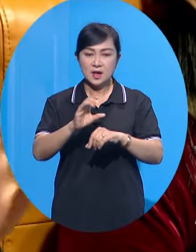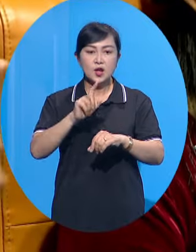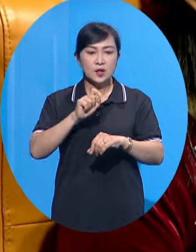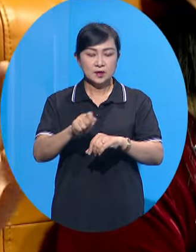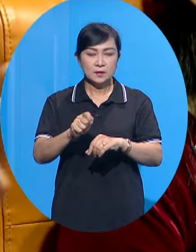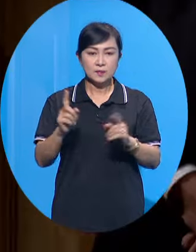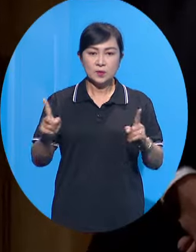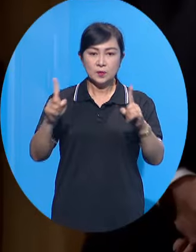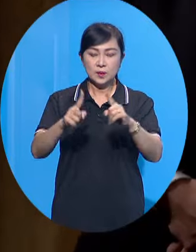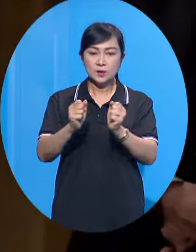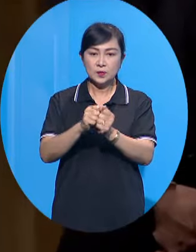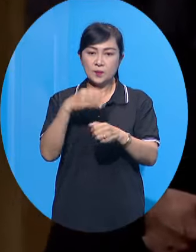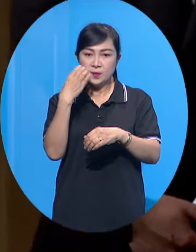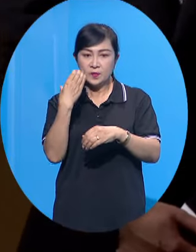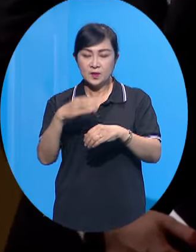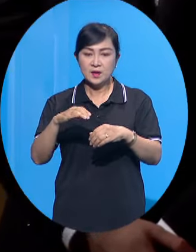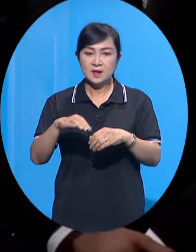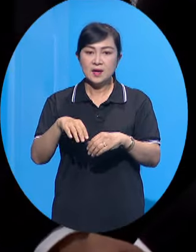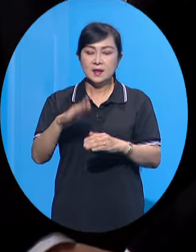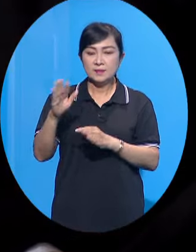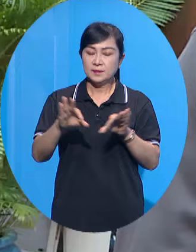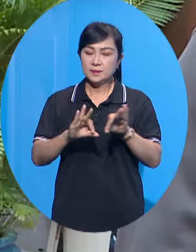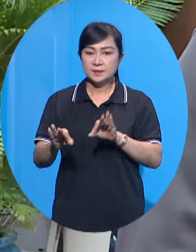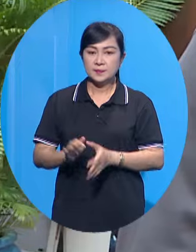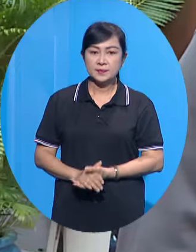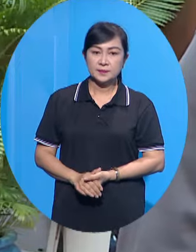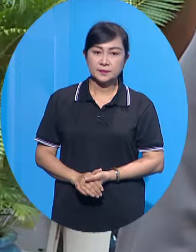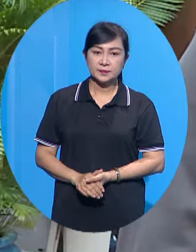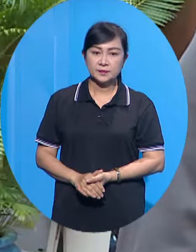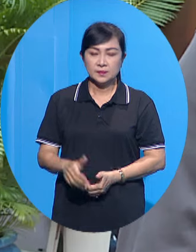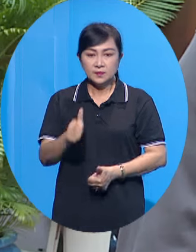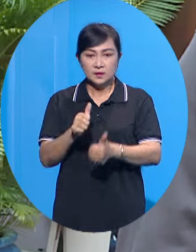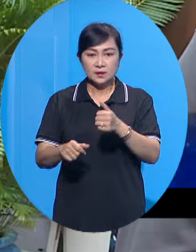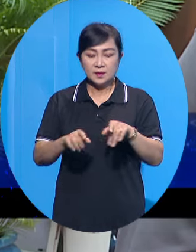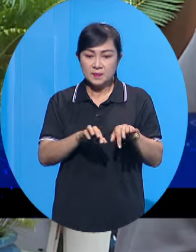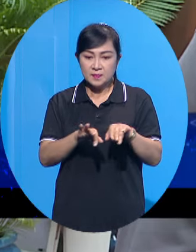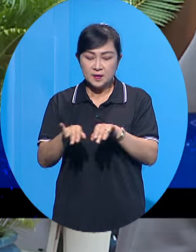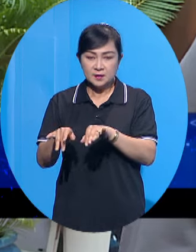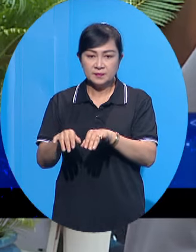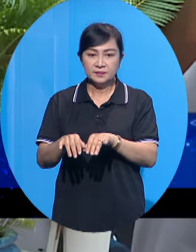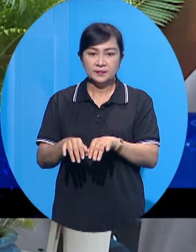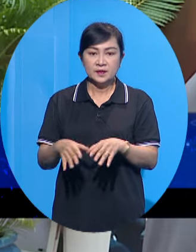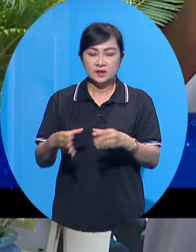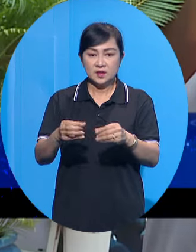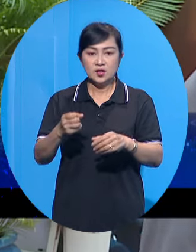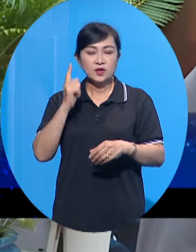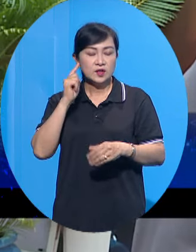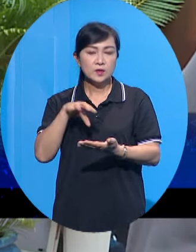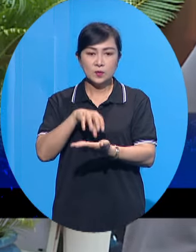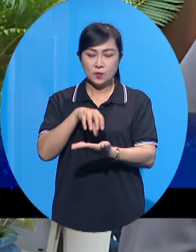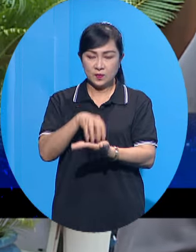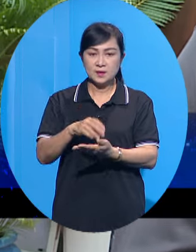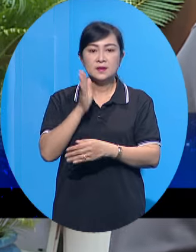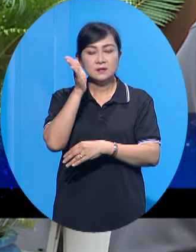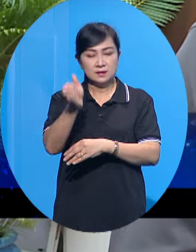thi chung kết cùng dàn nhạc giao hưởng Nhạc viện Thành phố Hồ Chí Minh. Cuộc thi Piano SIU đã trở nên rất nổi tiếng trong khu vực. Trong